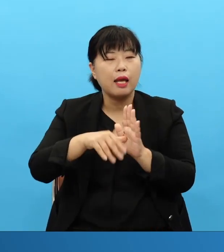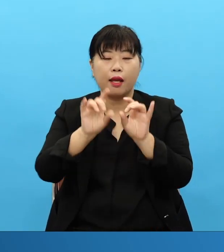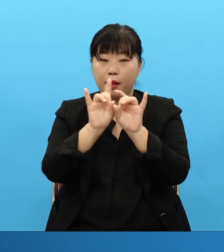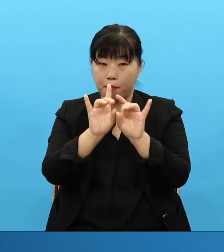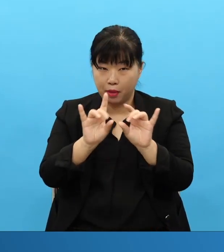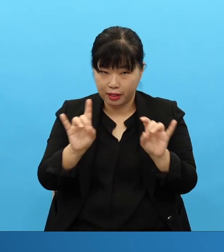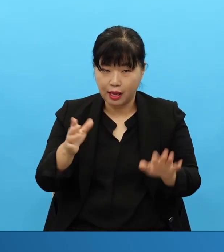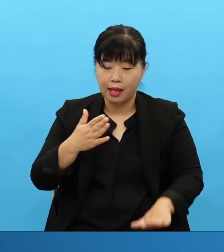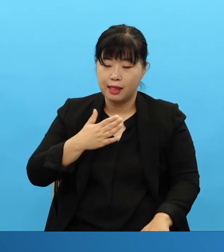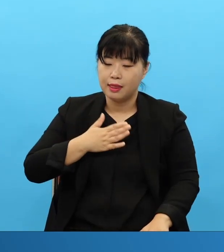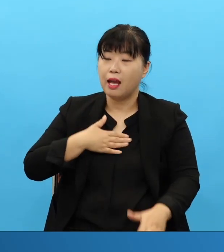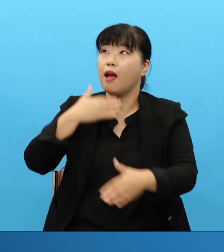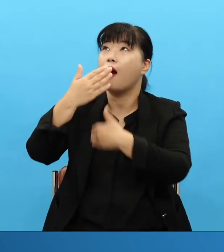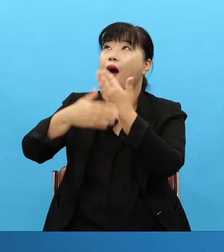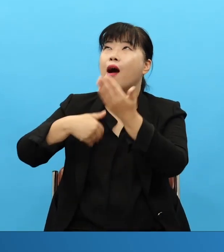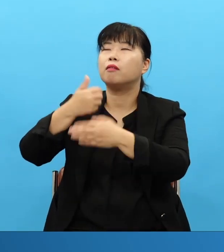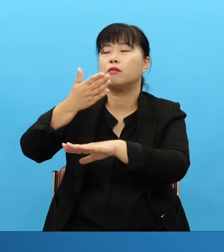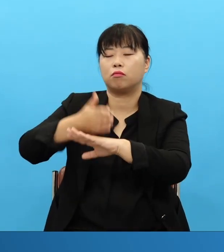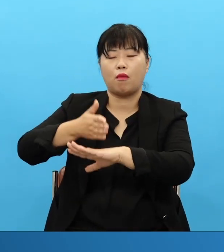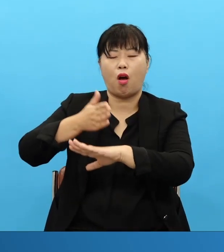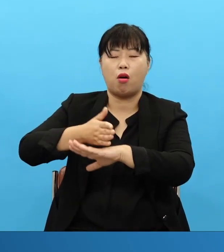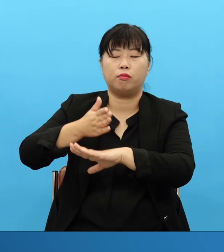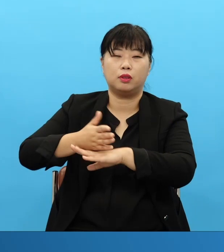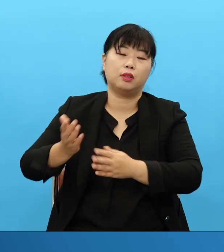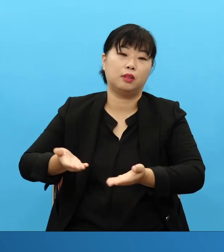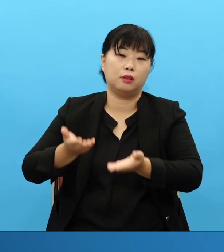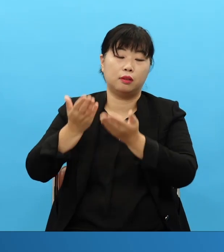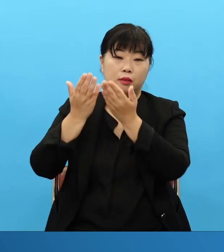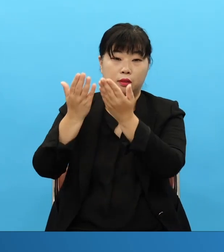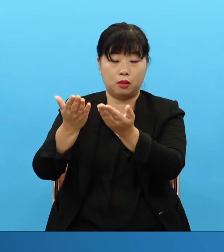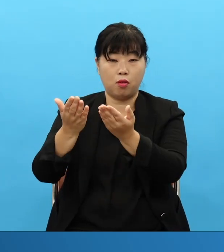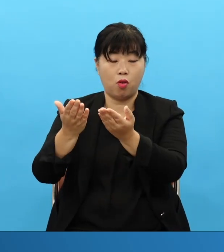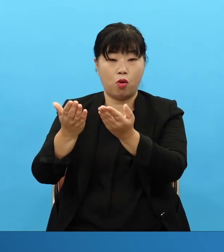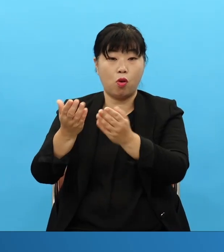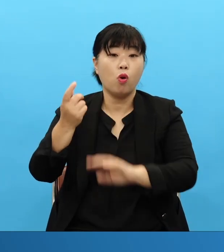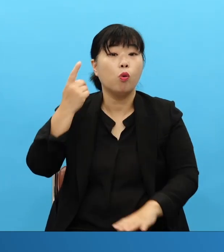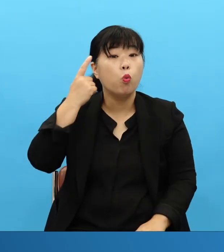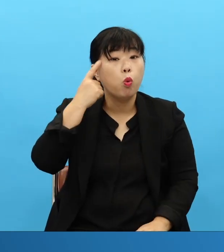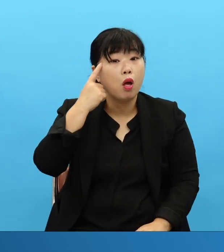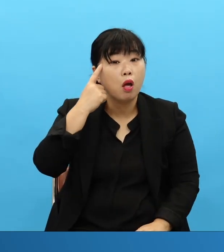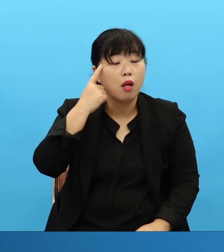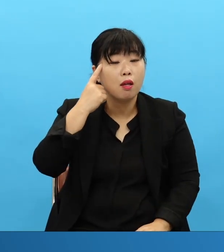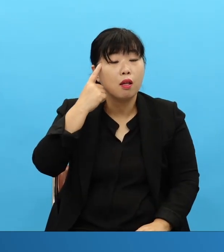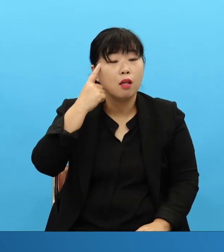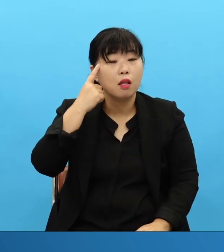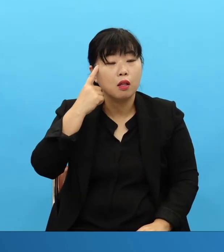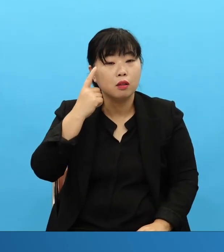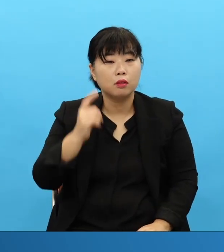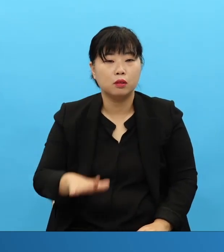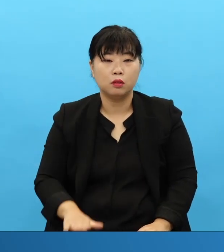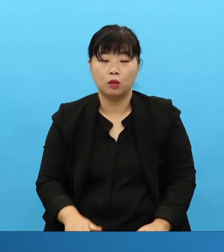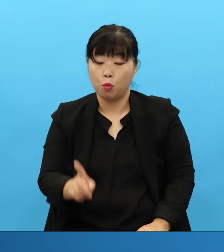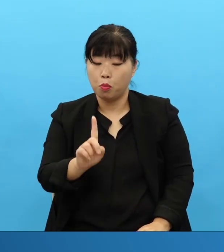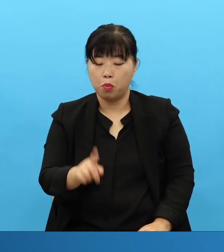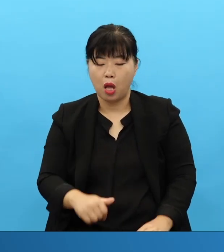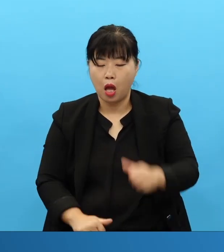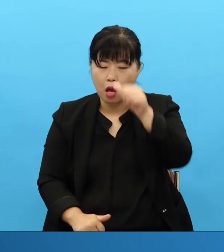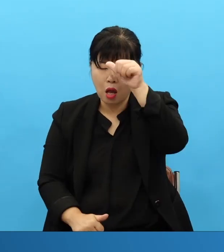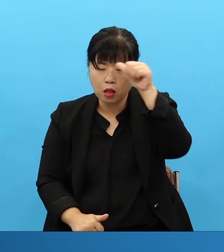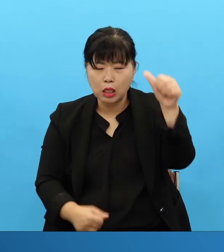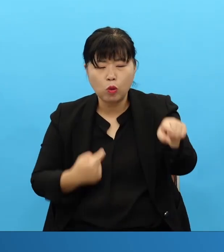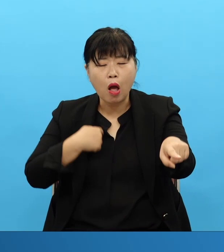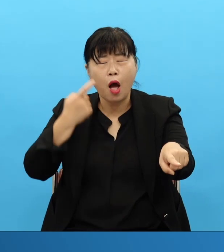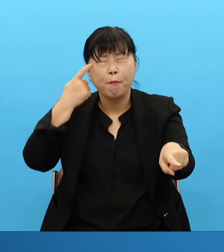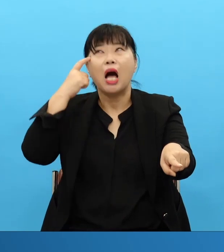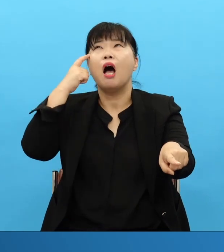하나님께 감사하며 I thank my God every time 뭘요? I remember you. Every time I remember you means every time I pray. 아니 그 장로님 생각할 때마다 하나님께 감사하나 And so